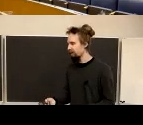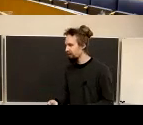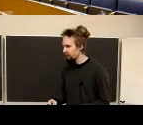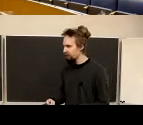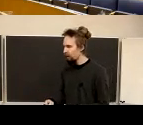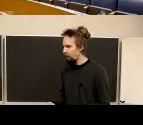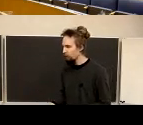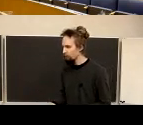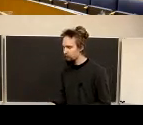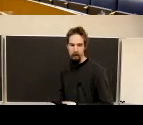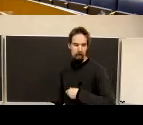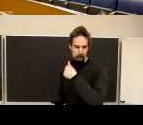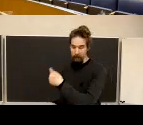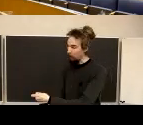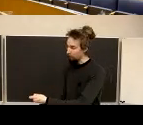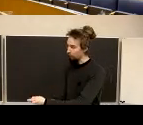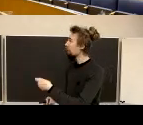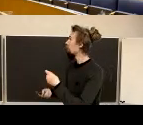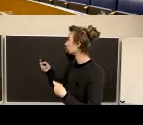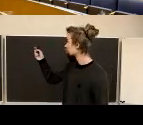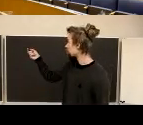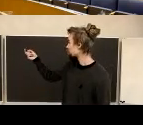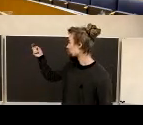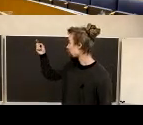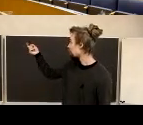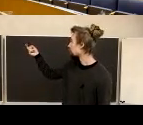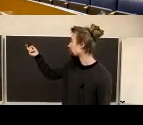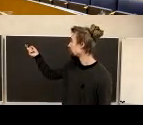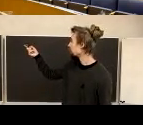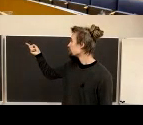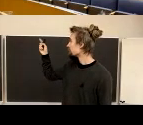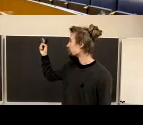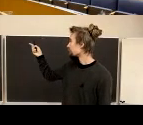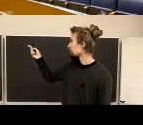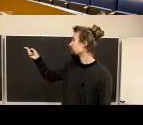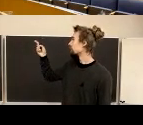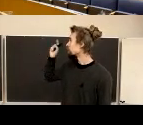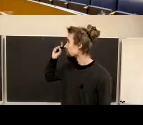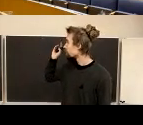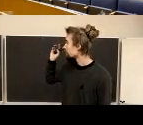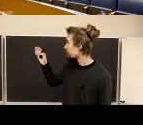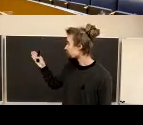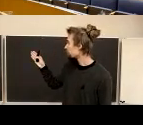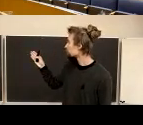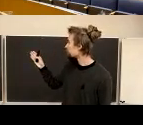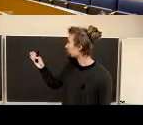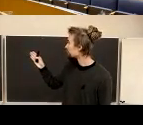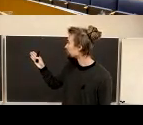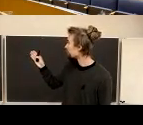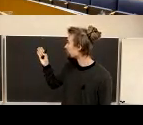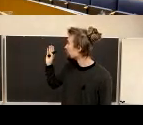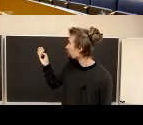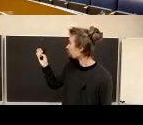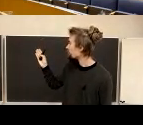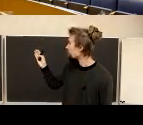edelleen. Sitten vielä arvoista, että yksi kans tärkeä pointti, mitä vasten niiden tavallaan tärkeyttä